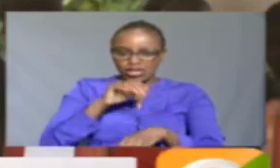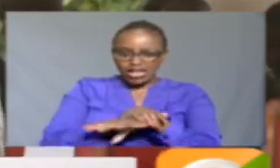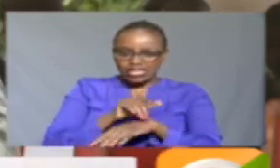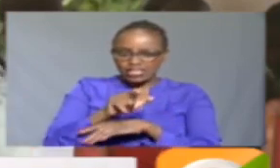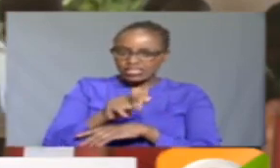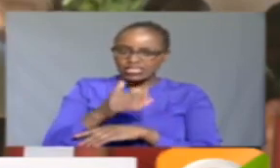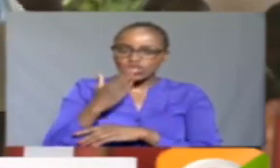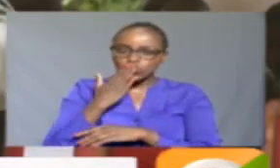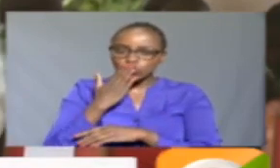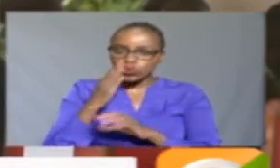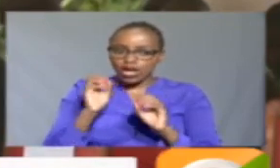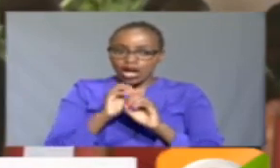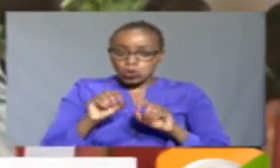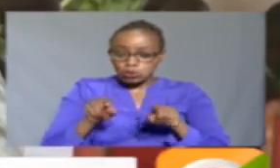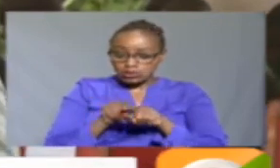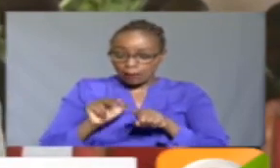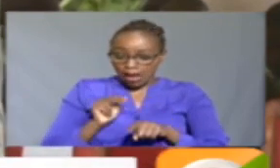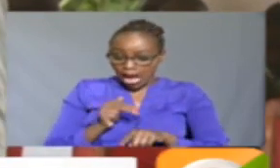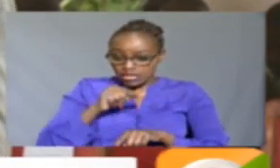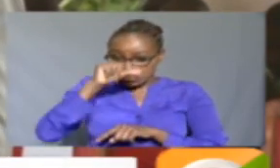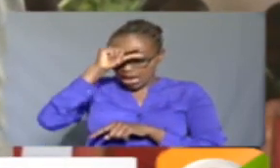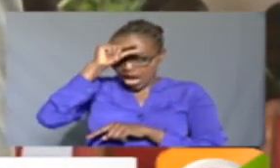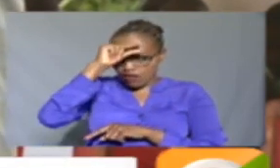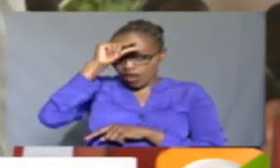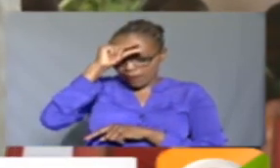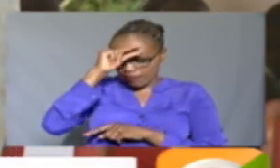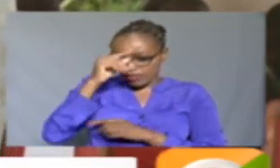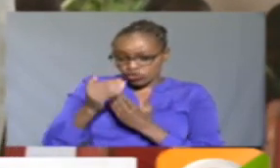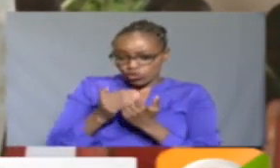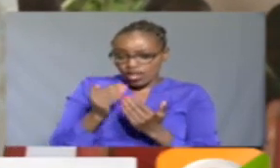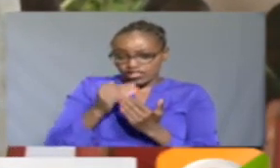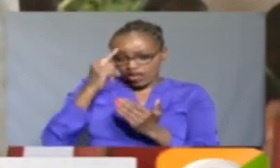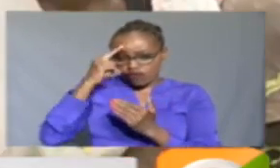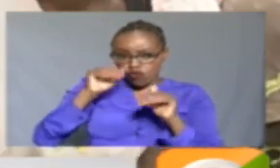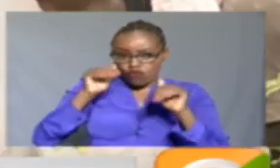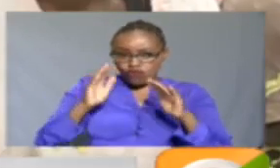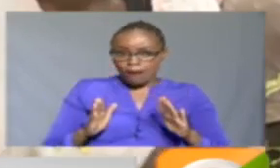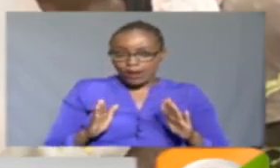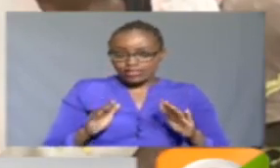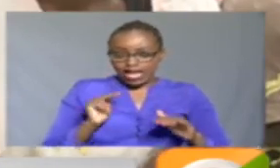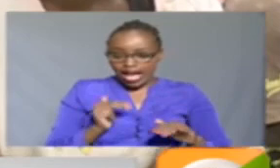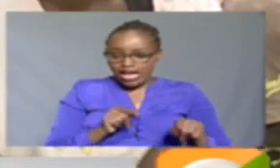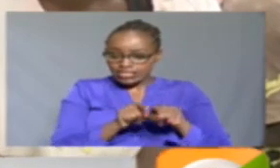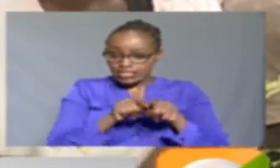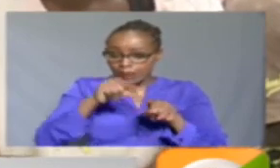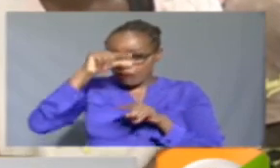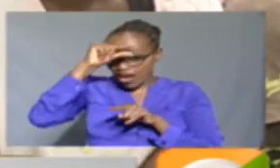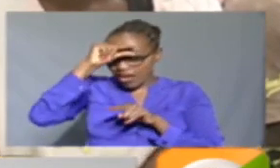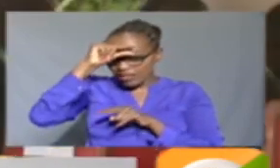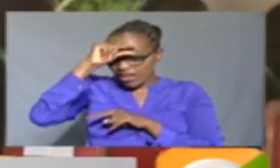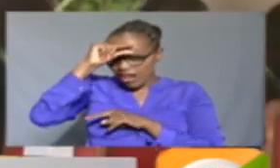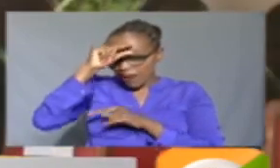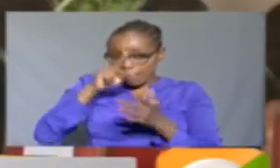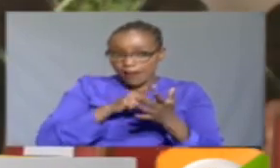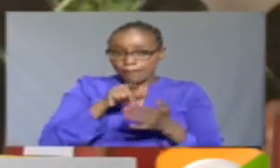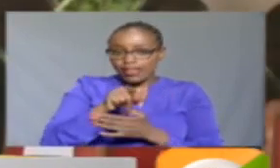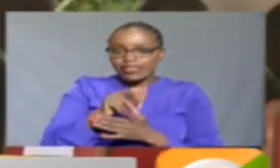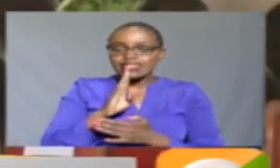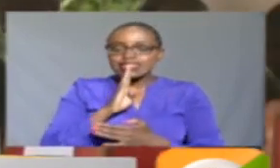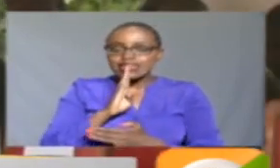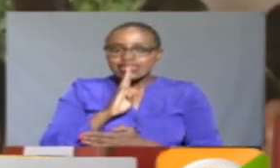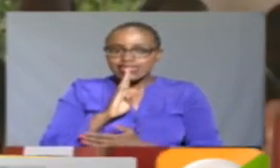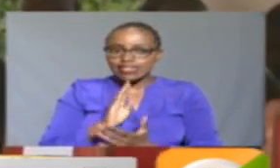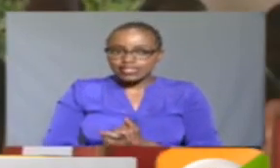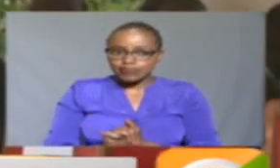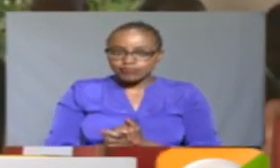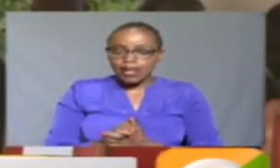sukari, lakini kama serikali kwa kujali wakulima, sisi kama serikali tutalipa deni hiyo.